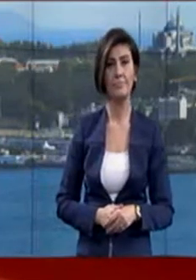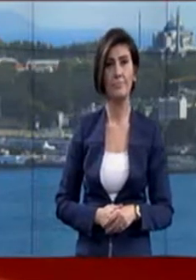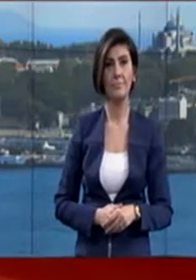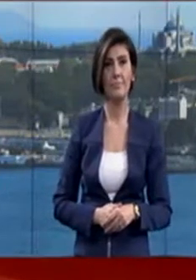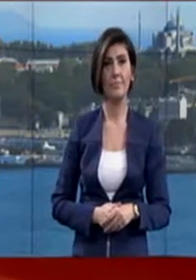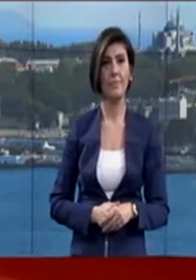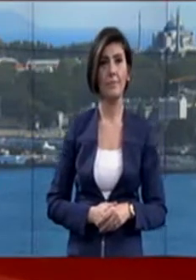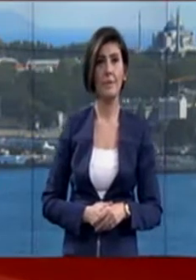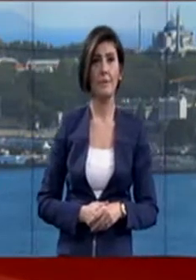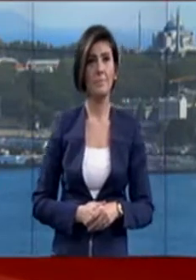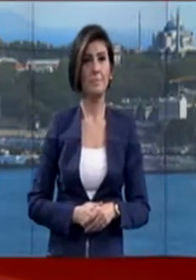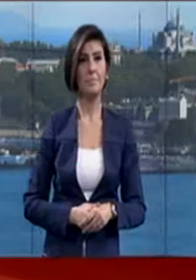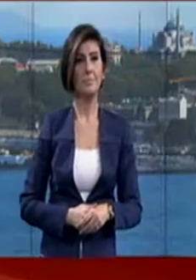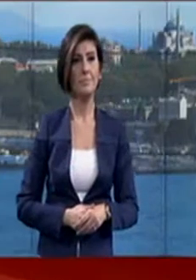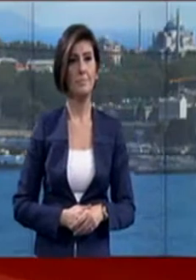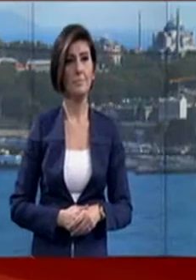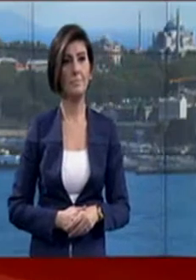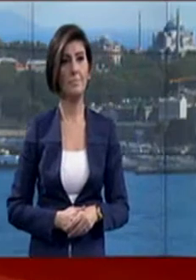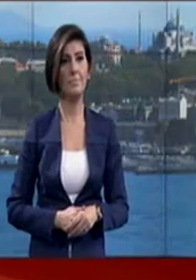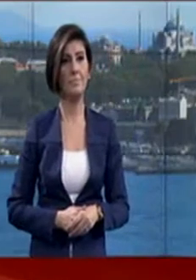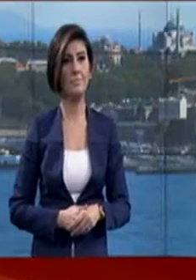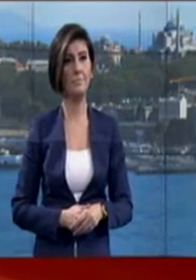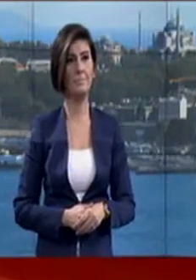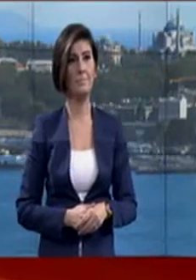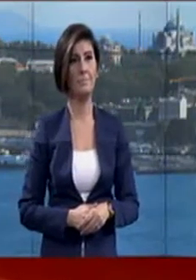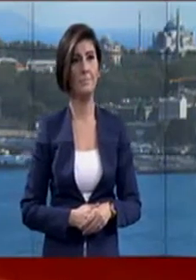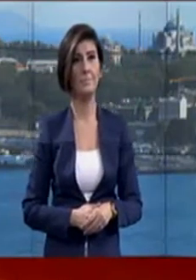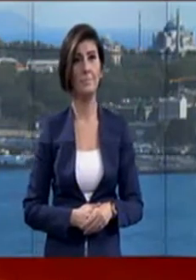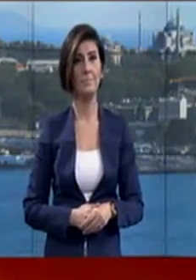iplik, fasulye, kuşkonmaz, metalurji malzemeleri satın alıyor.